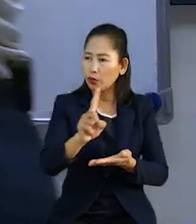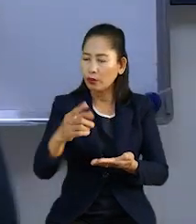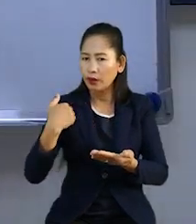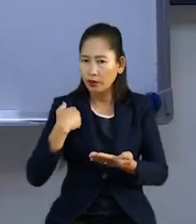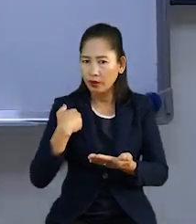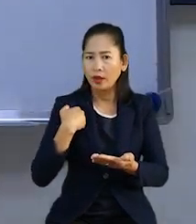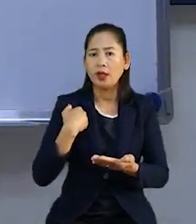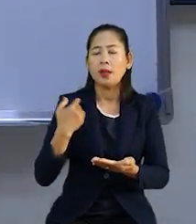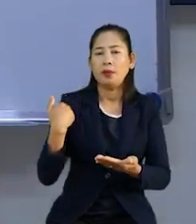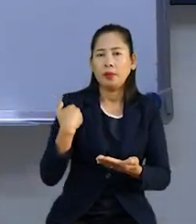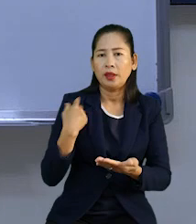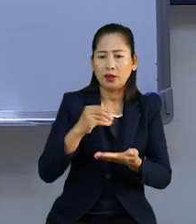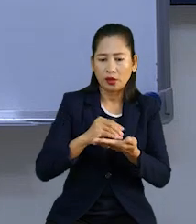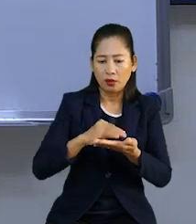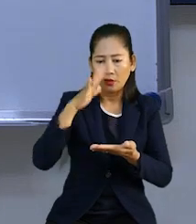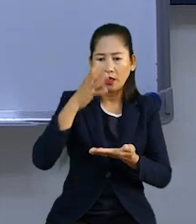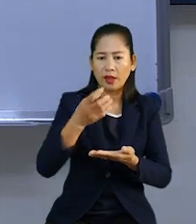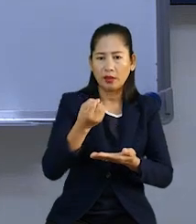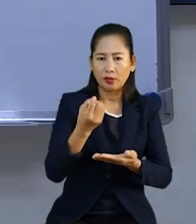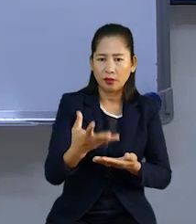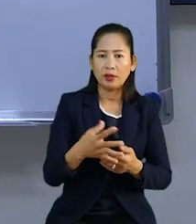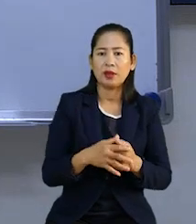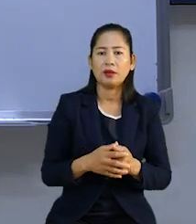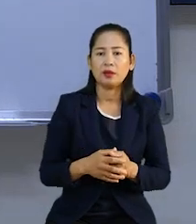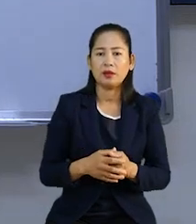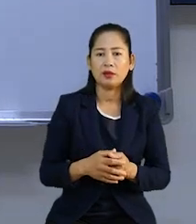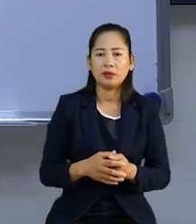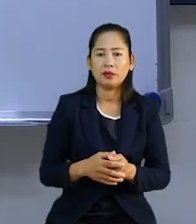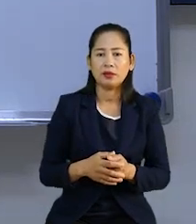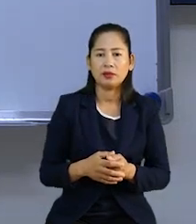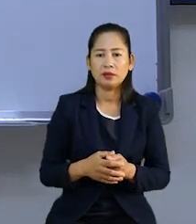tùm nình mùi mùi miên đầm lại còn màn